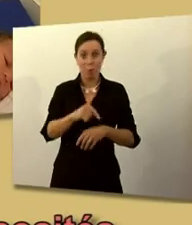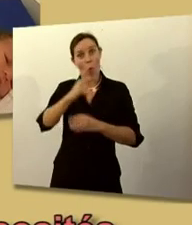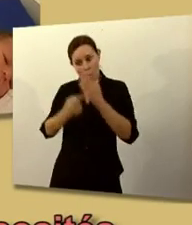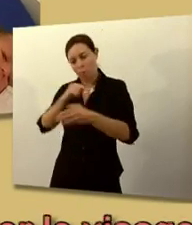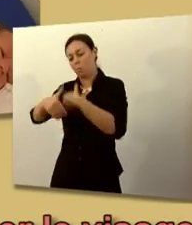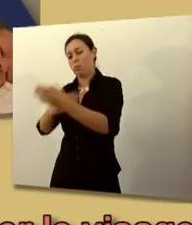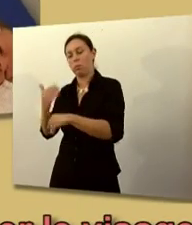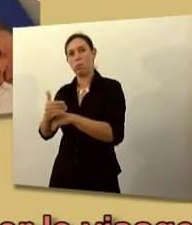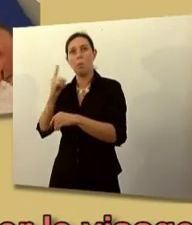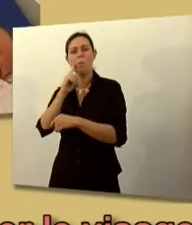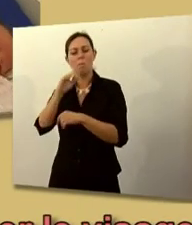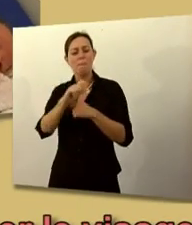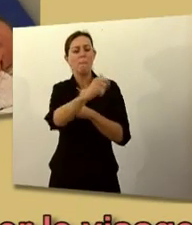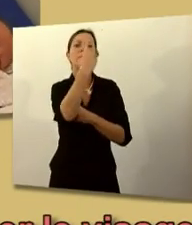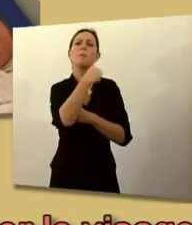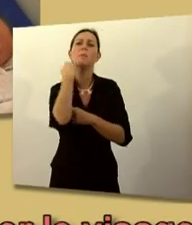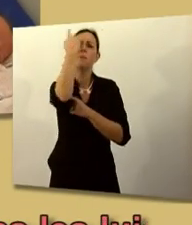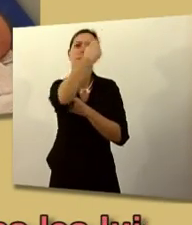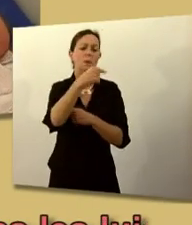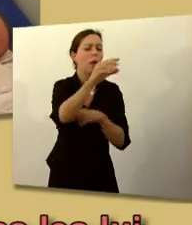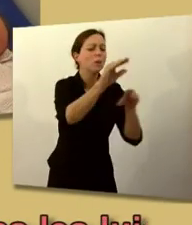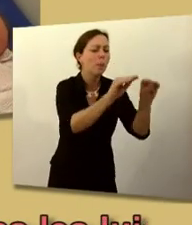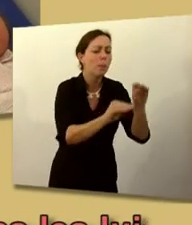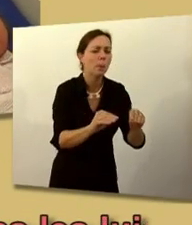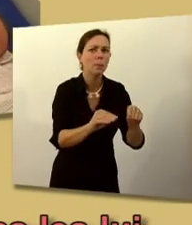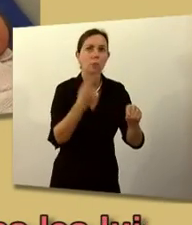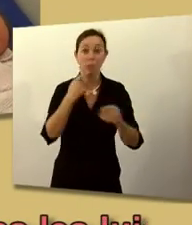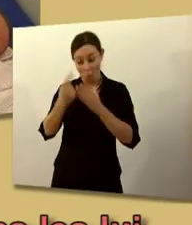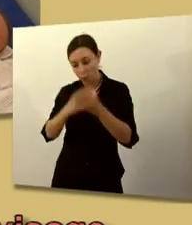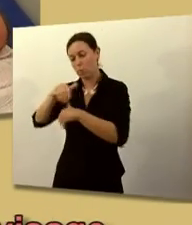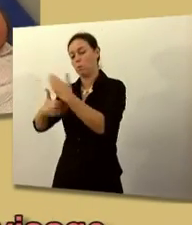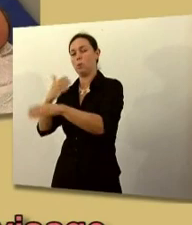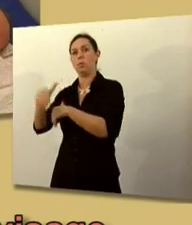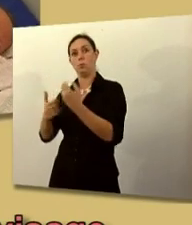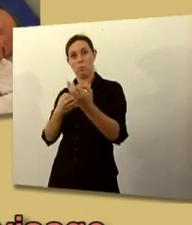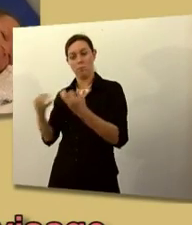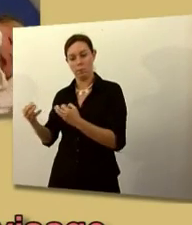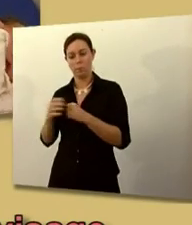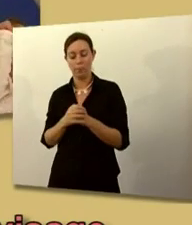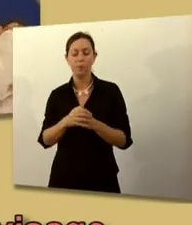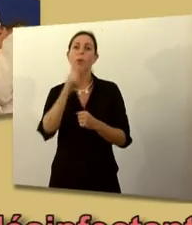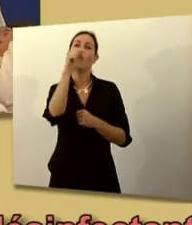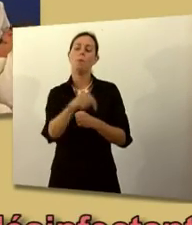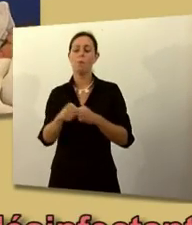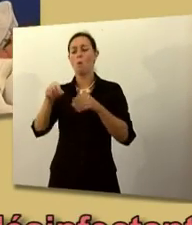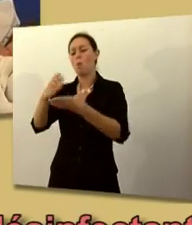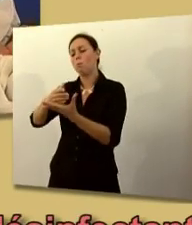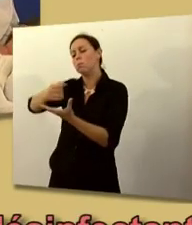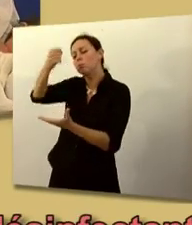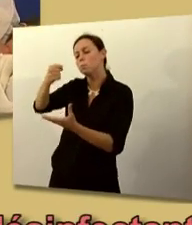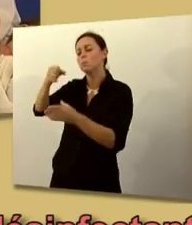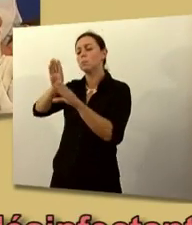on va nettoyer son visage pour ne pas lui mettre des petites saletés sur le visage. Voilà. Donc, il vous faut un produit désinfectant sur